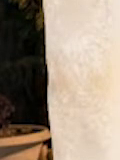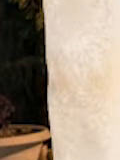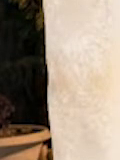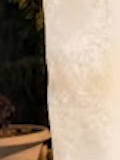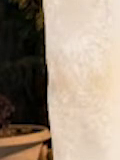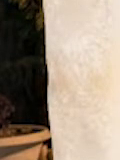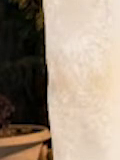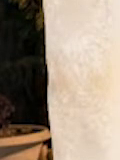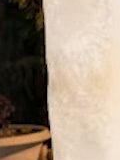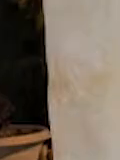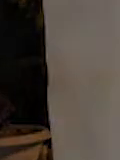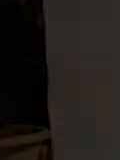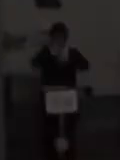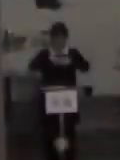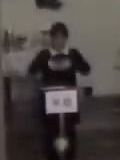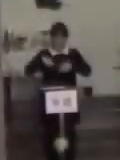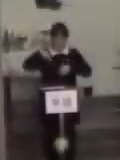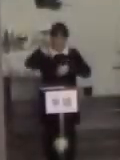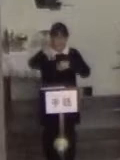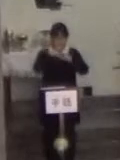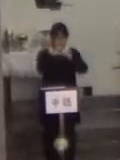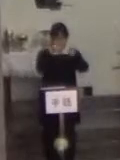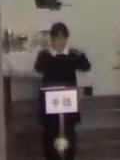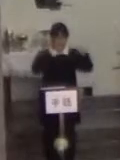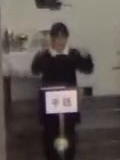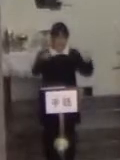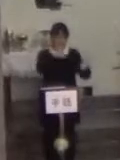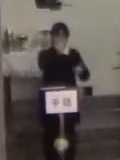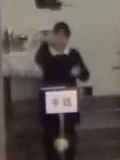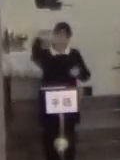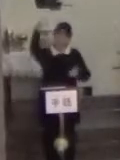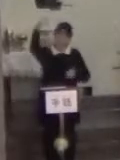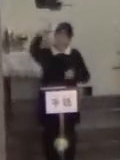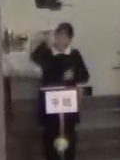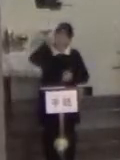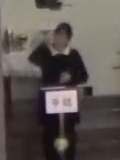闇の中を歩むためよ、大いなる光を受け、